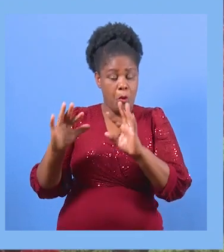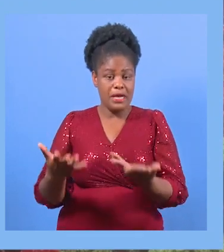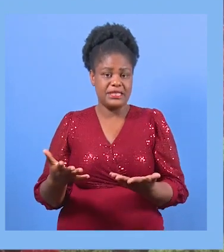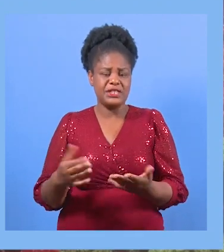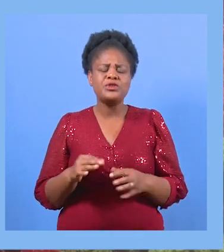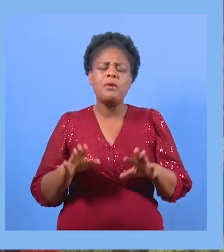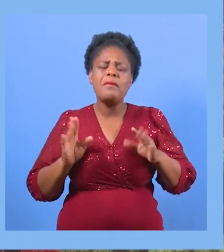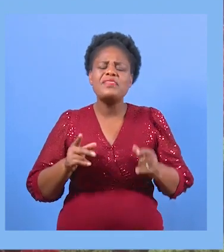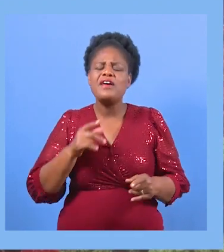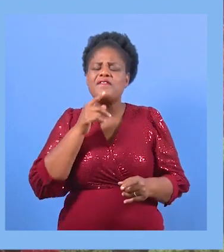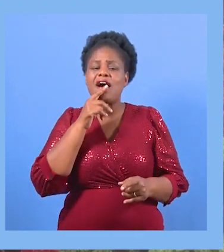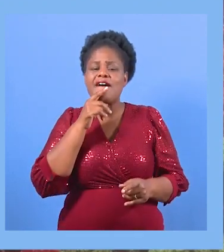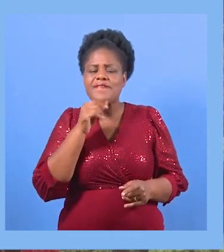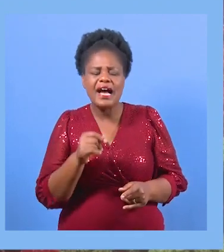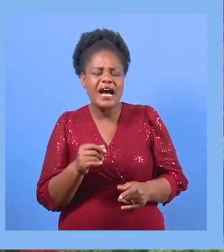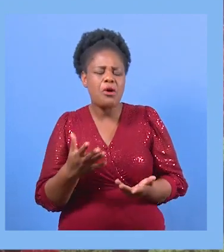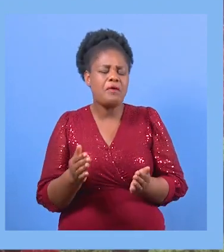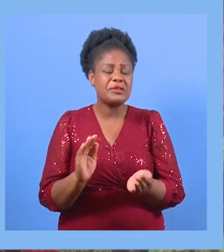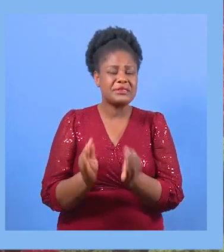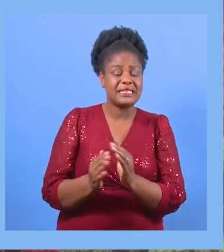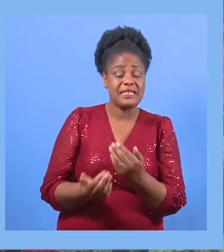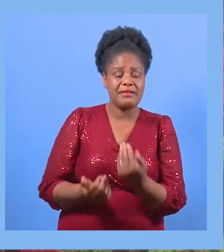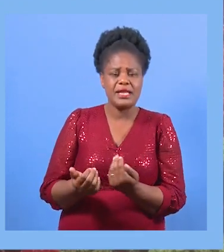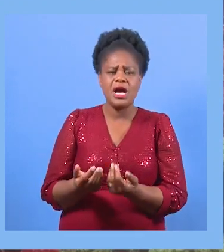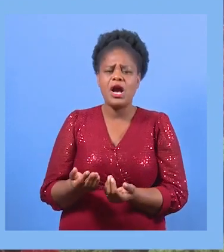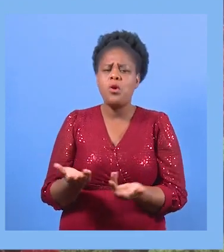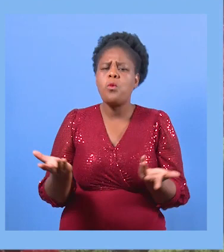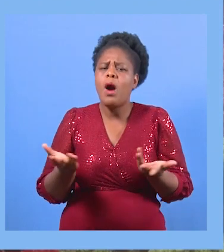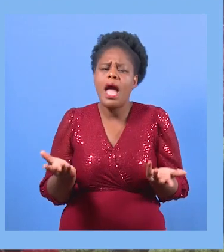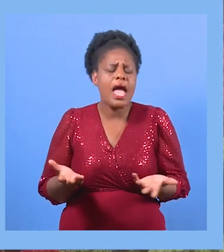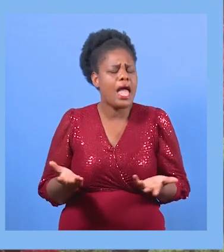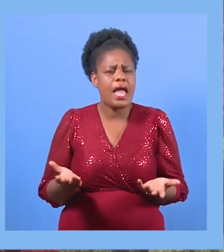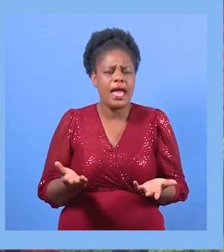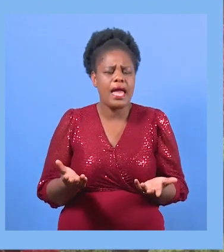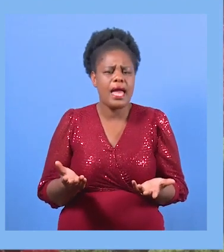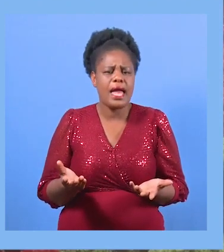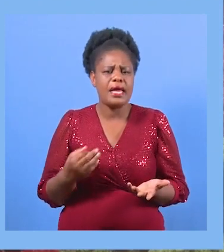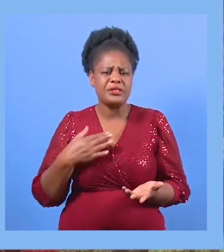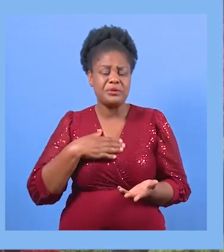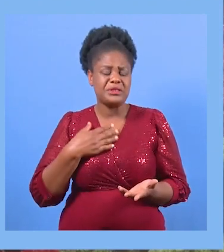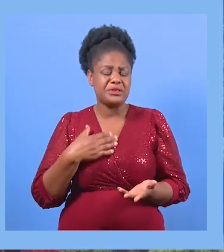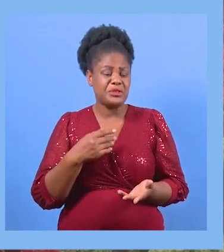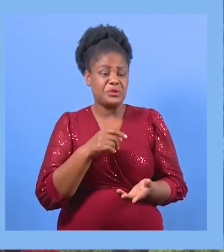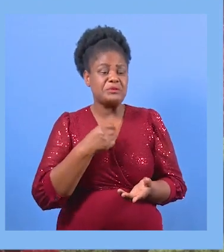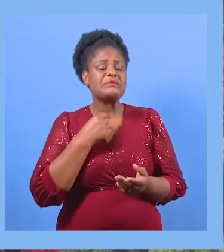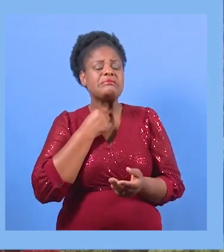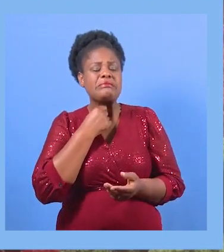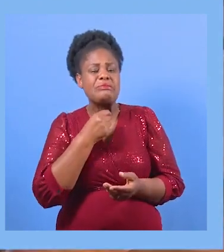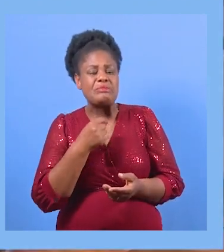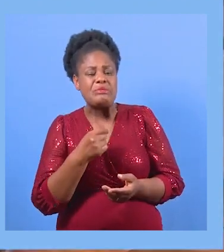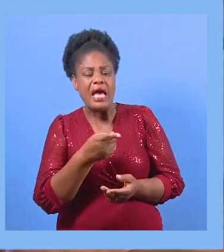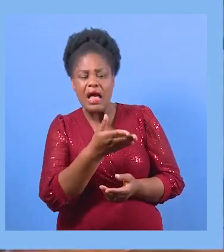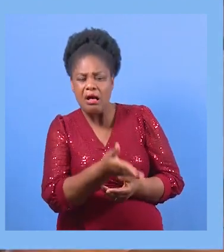idzi nevatariri vevana, tiri kupiko? Taakudawo here turotu? Nyaya iri pano iri kunzungu